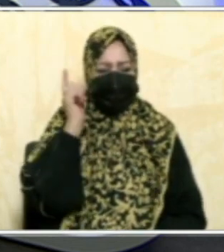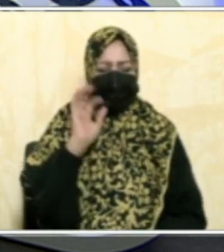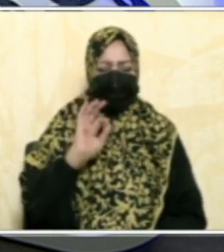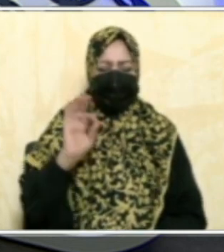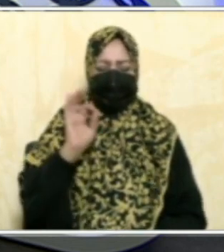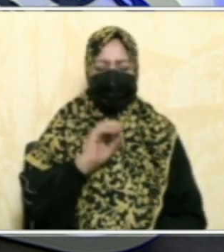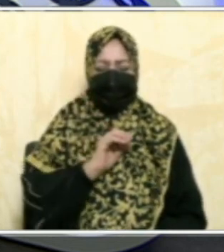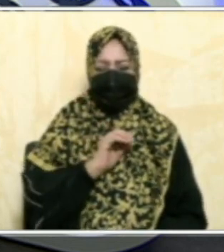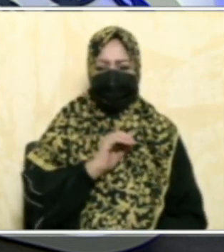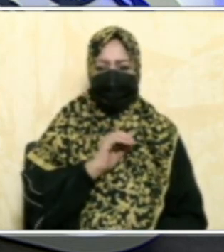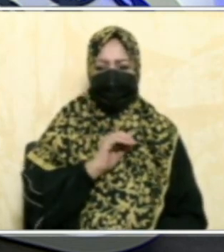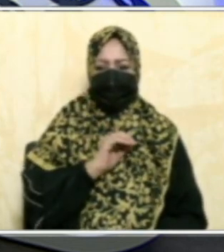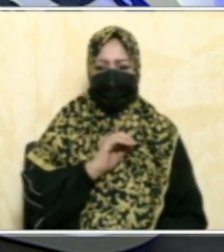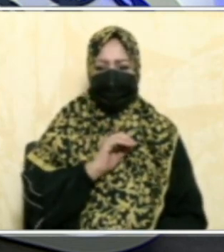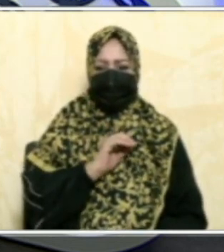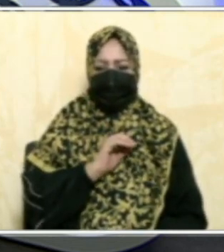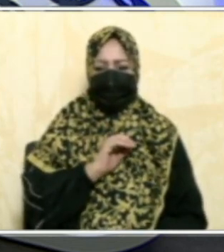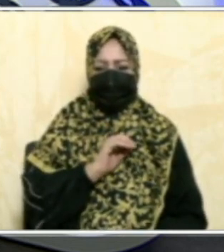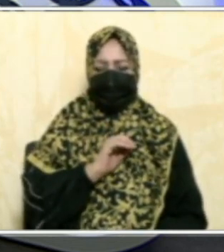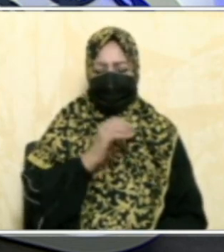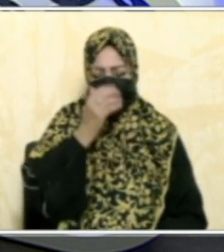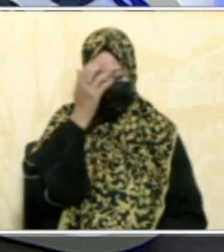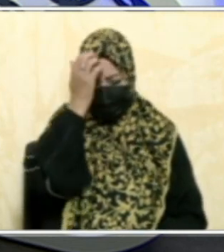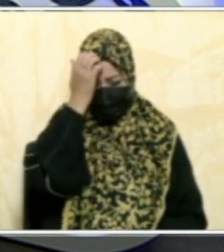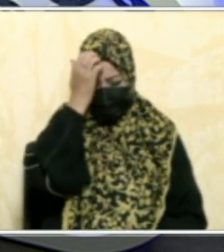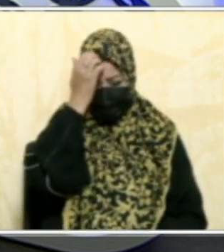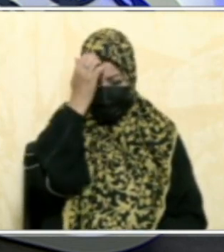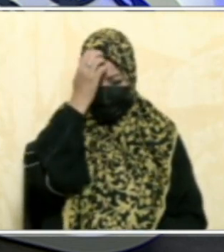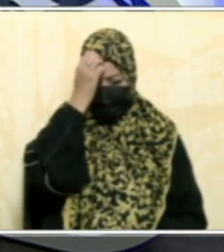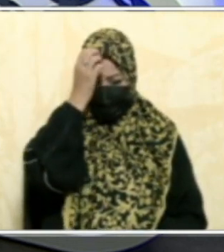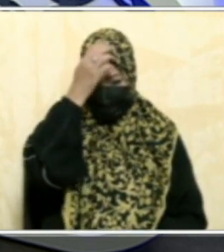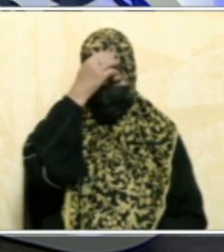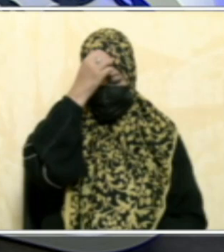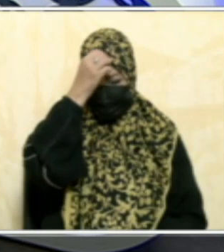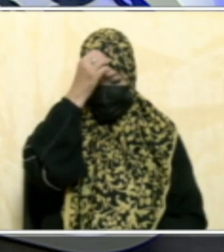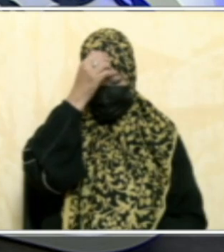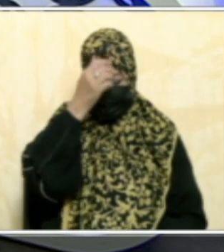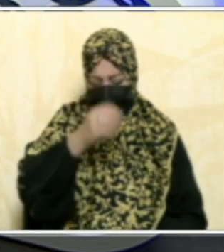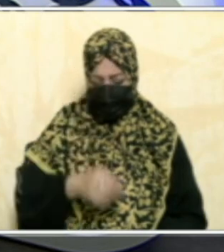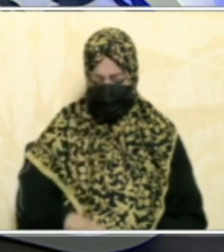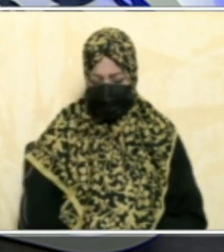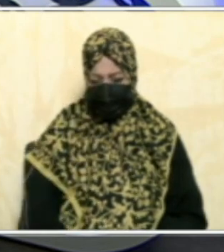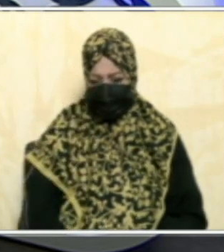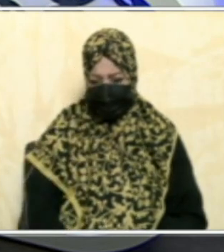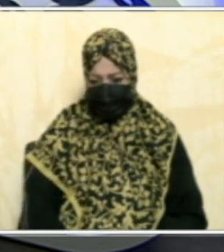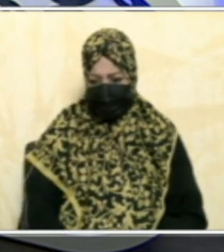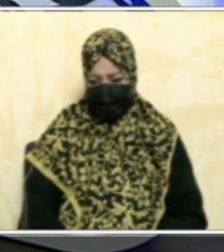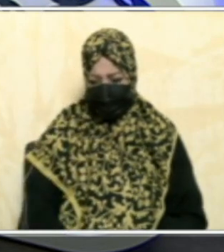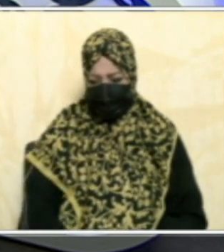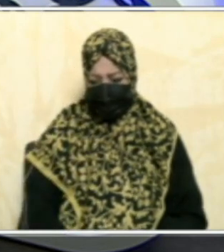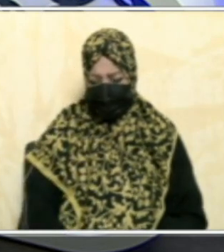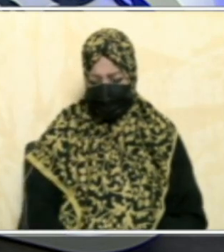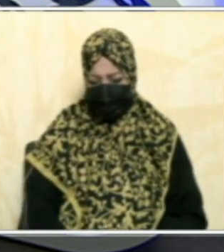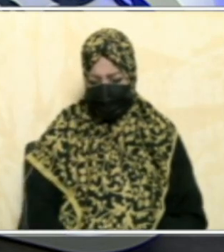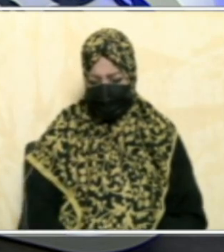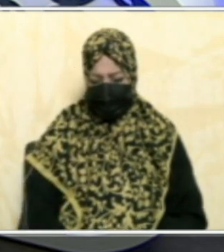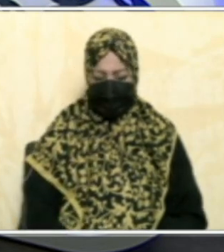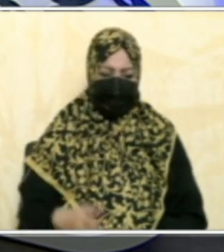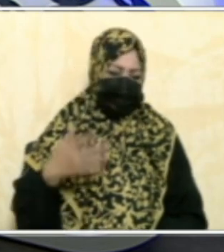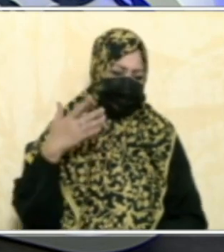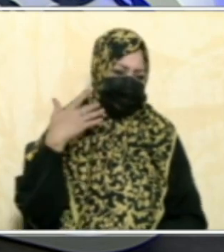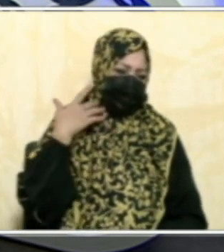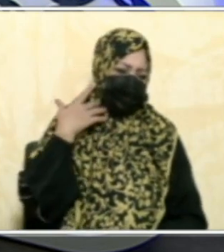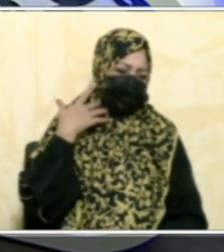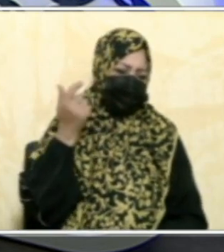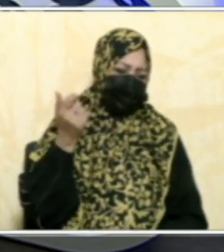وعليكم السلام، سؤالك طول. أيوة على عموم سؤالي على أدعيني وعلى الخضيط اللي صار في البلاد. أنا